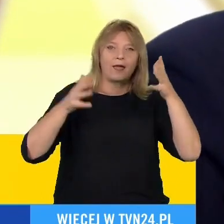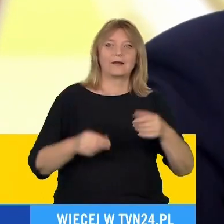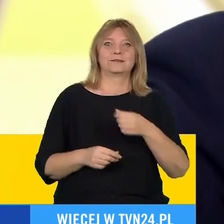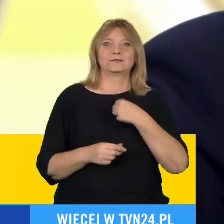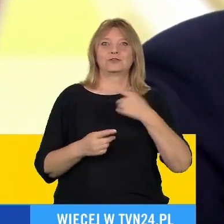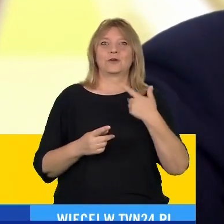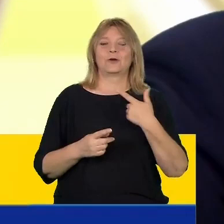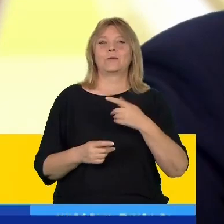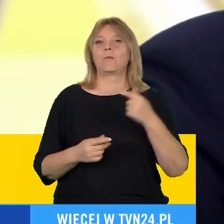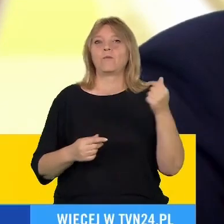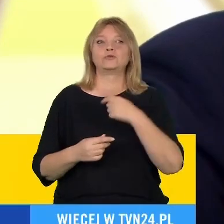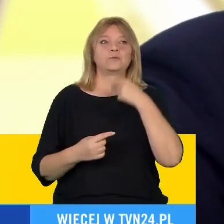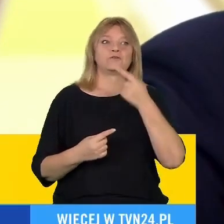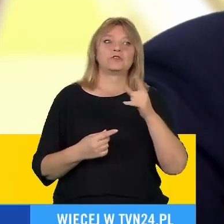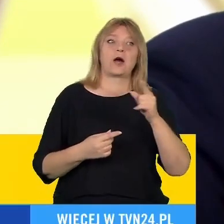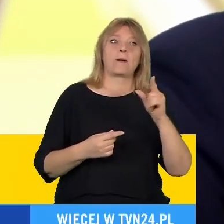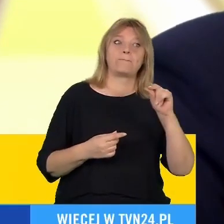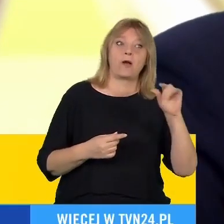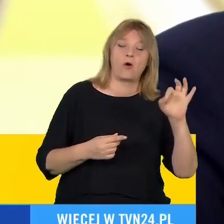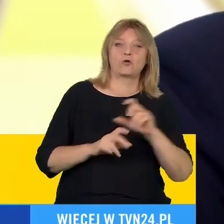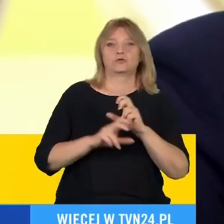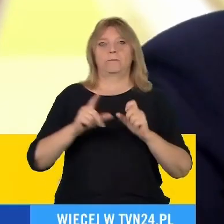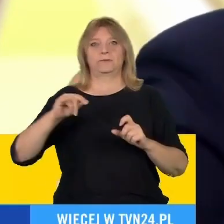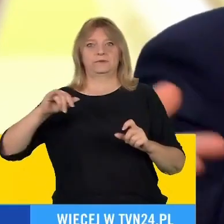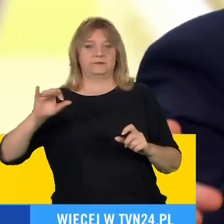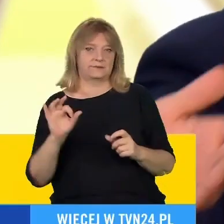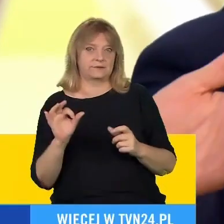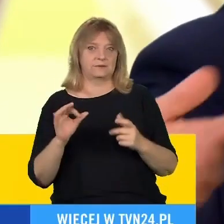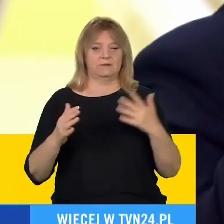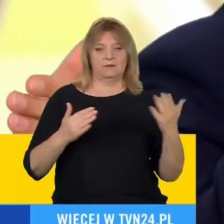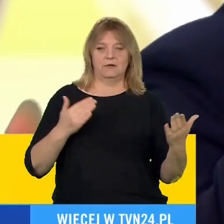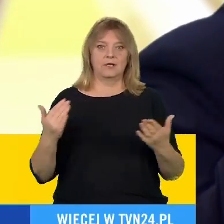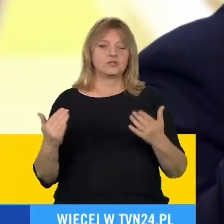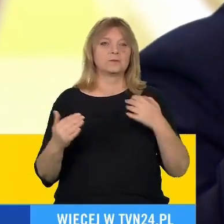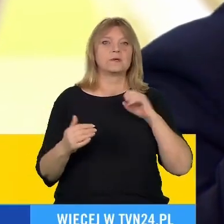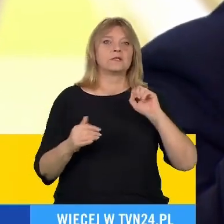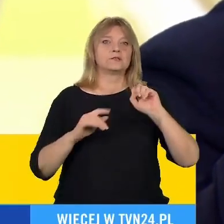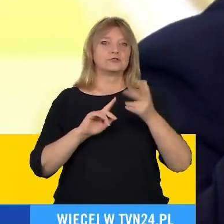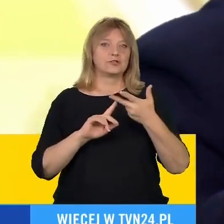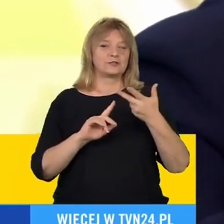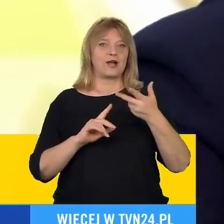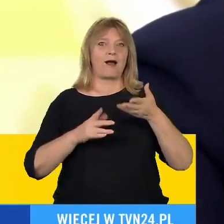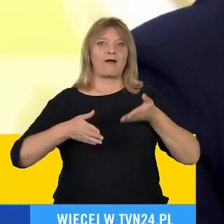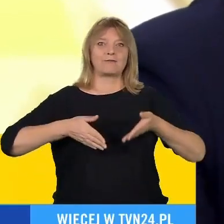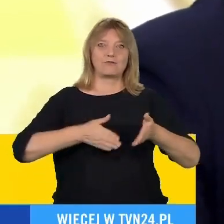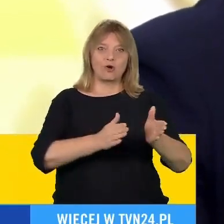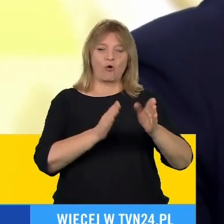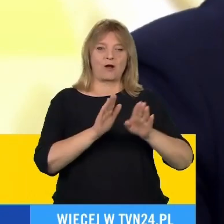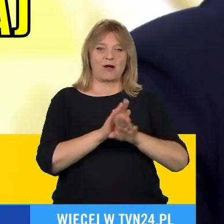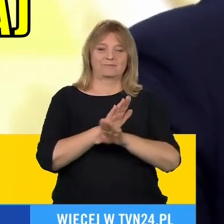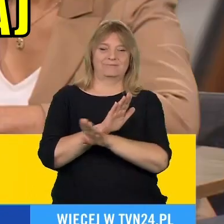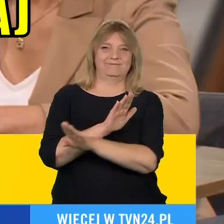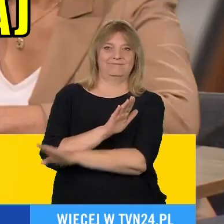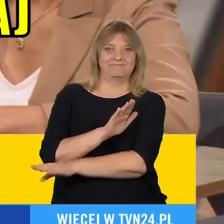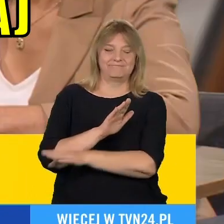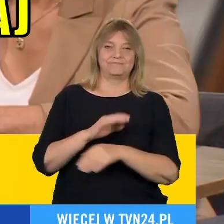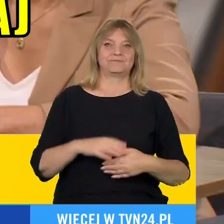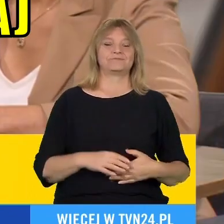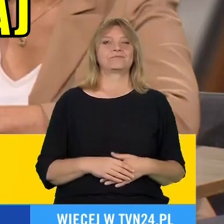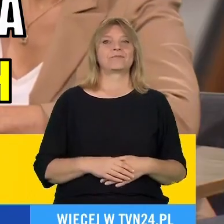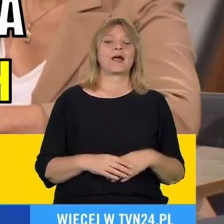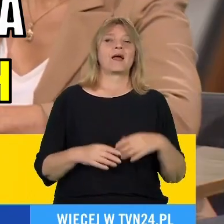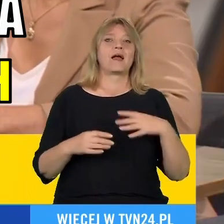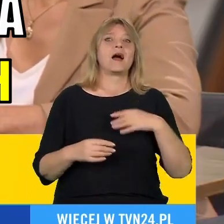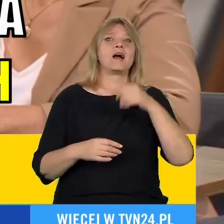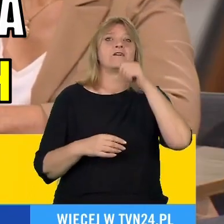czuł, że musi się określić albo za PiS-em, albo za Platformą, po to, żeby Trzecia Droga, Lewica czy Konfederacja zeszły w ogóle z debaty. Więc ja tylko nadmienię,